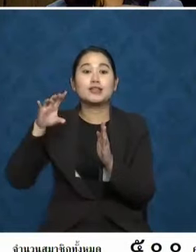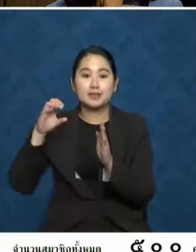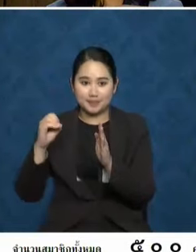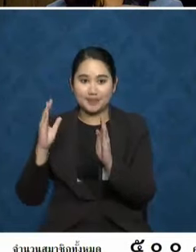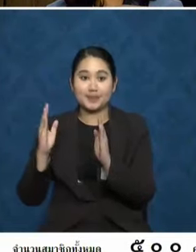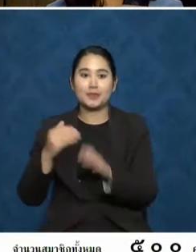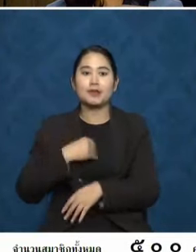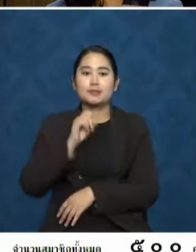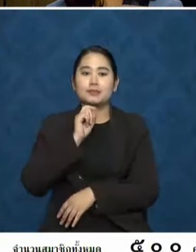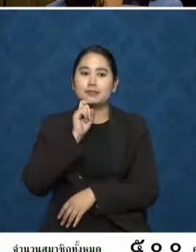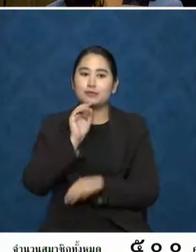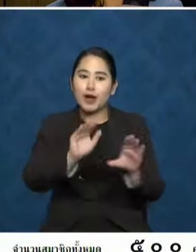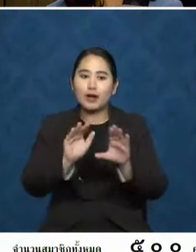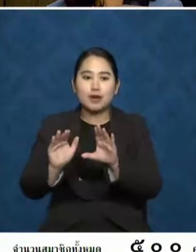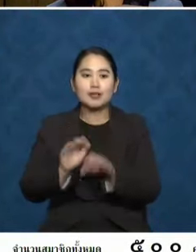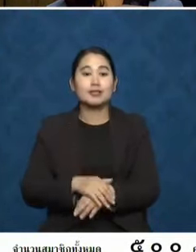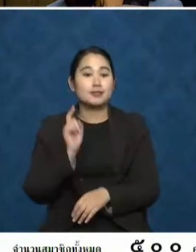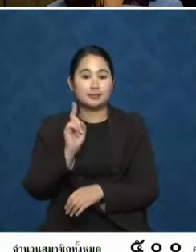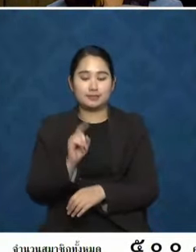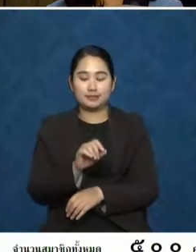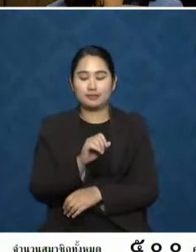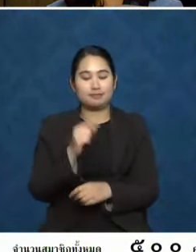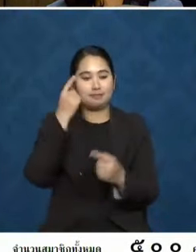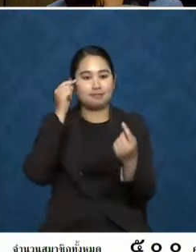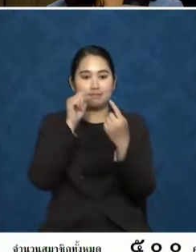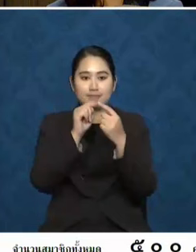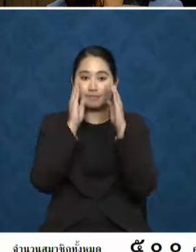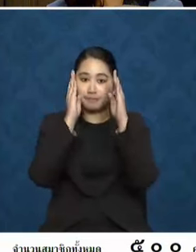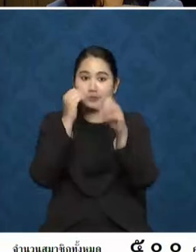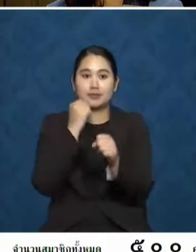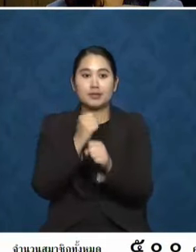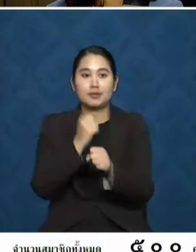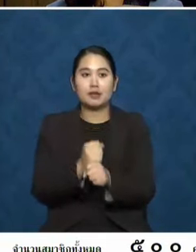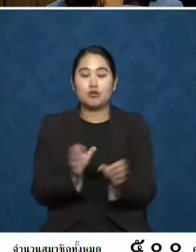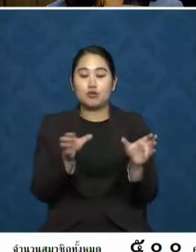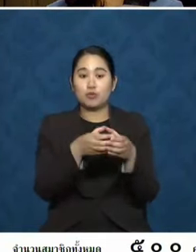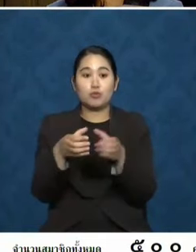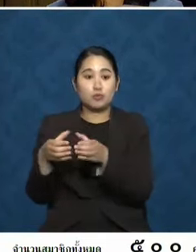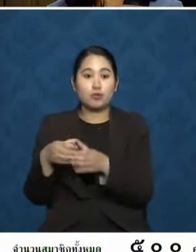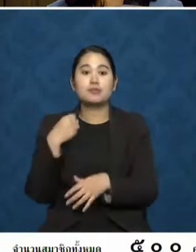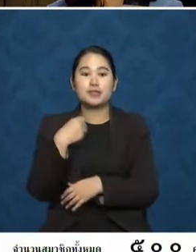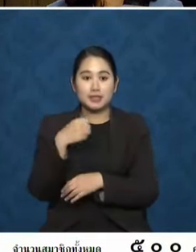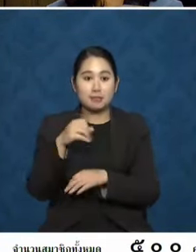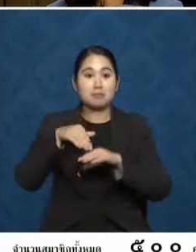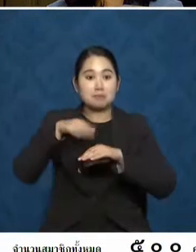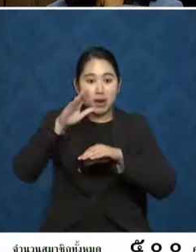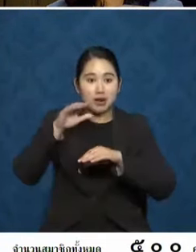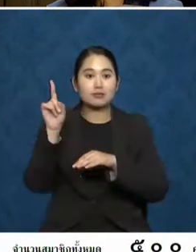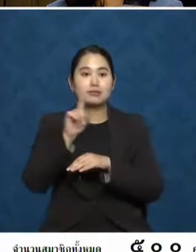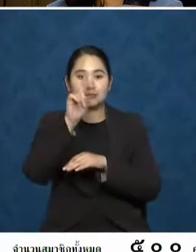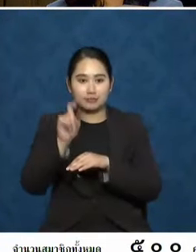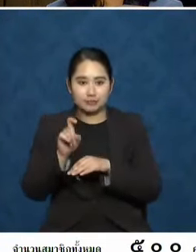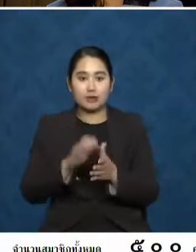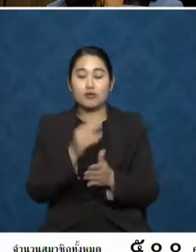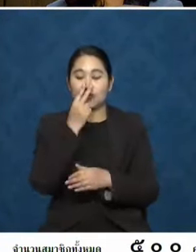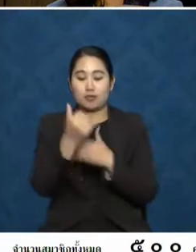อยากฝากสอวทช. ให้ช่วยคบคิกคือการม่งเทคโโยี AI ถึง 10 กลมเป้าหมายมากไปหรอไม่ผม